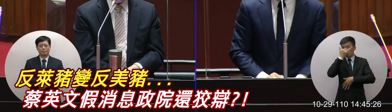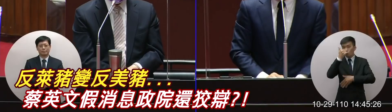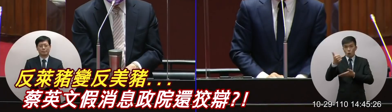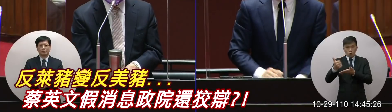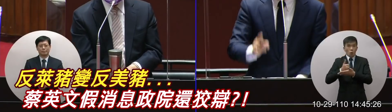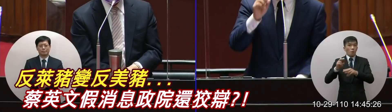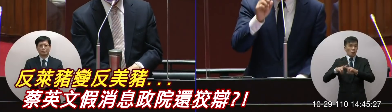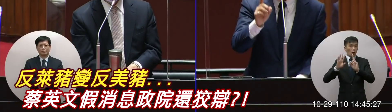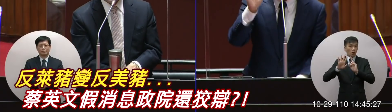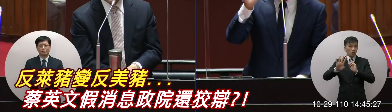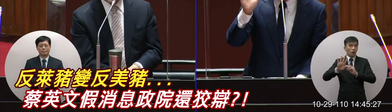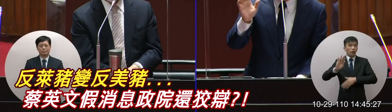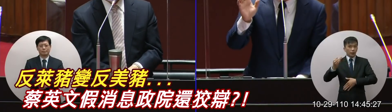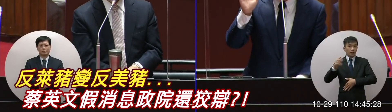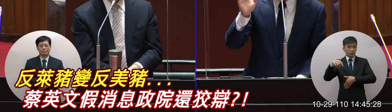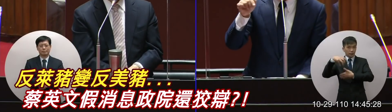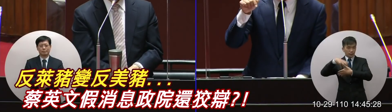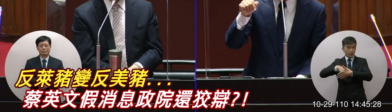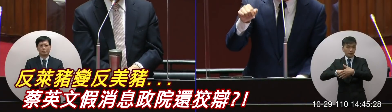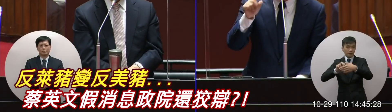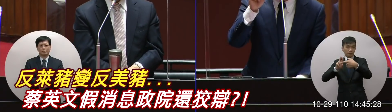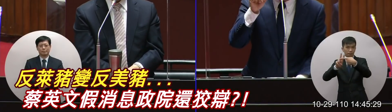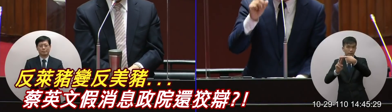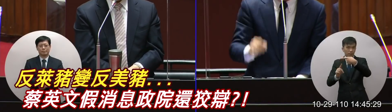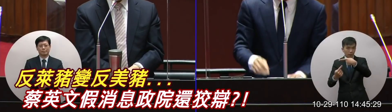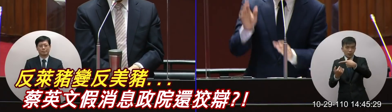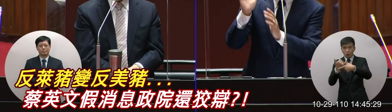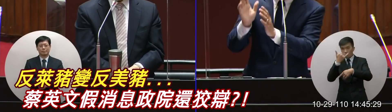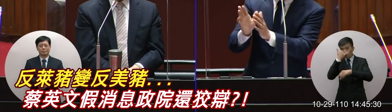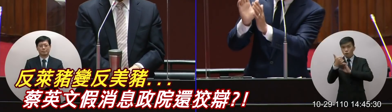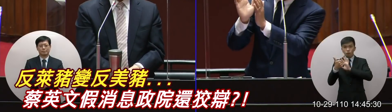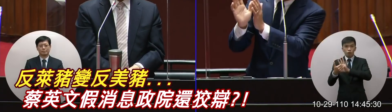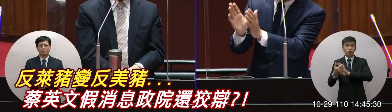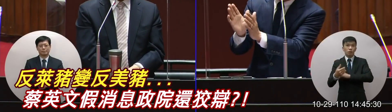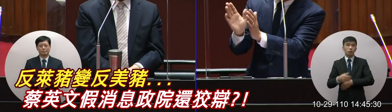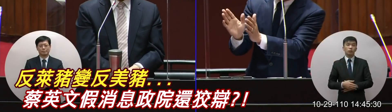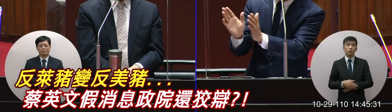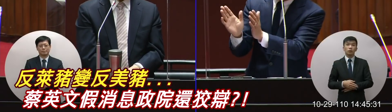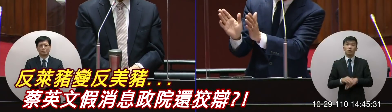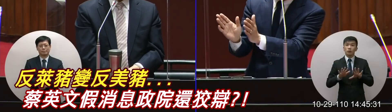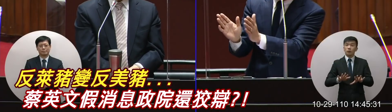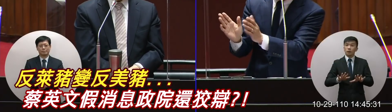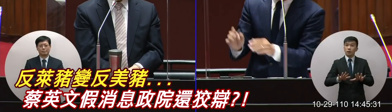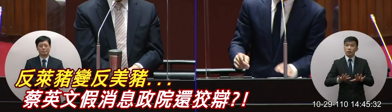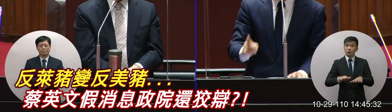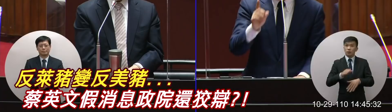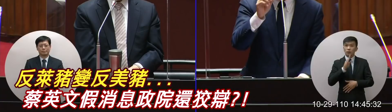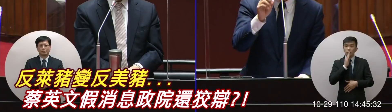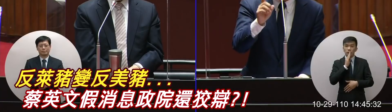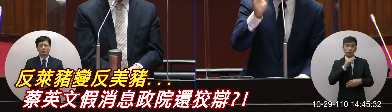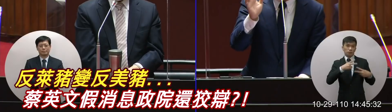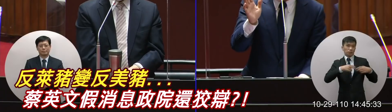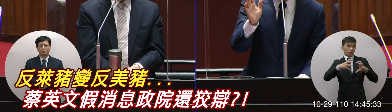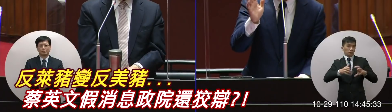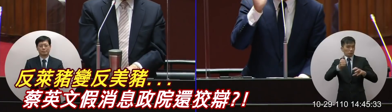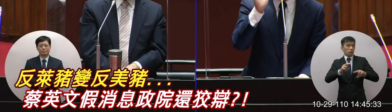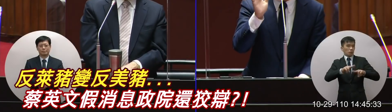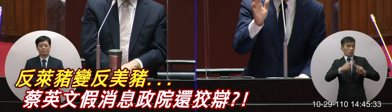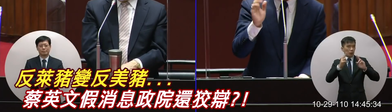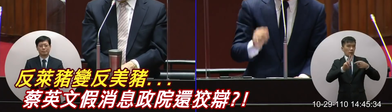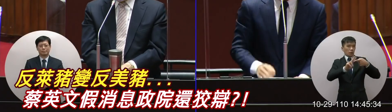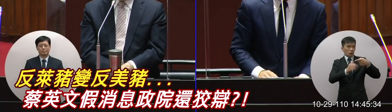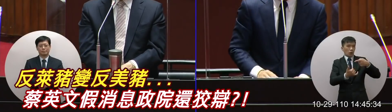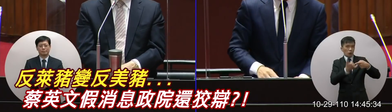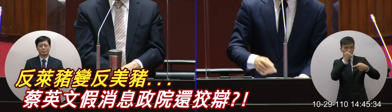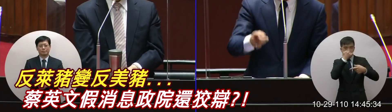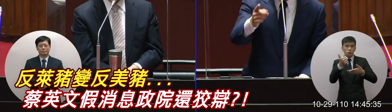巴胺猪肉。现在是民进党政府在今年一月一号开放莱克多巴胺猪肉进口，而不止美国有用